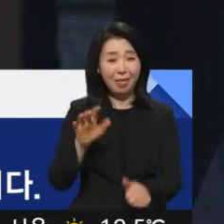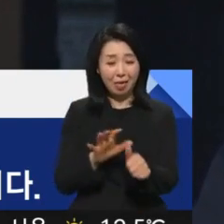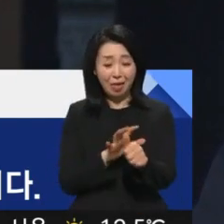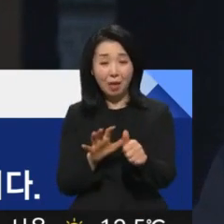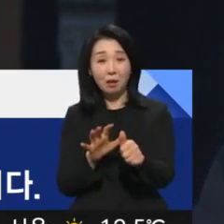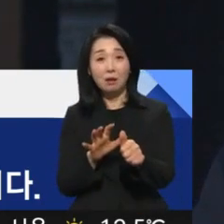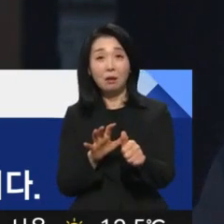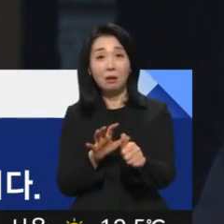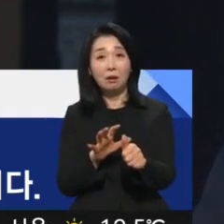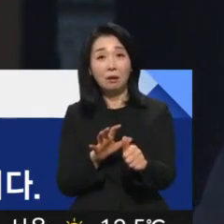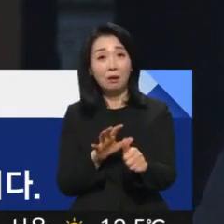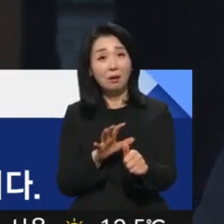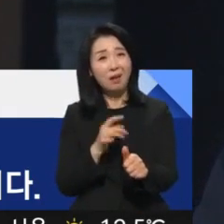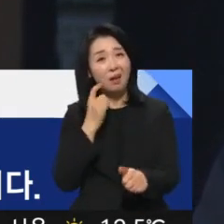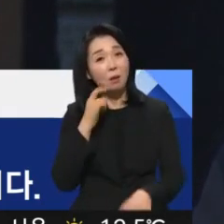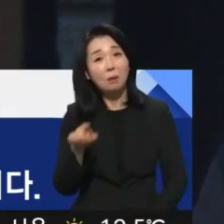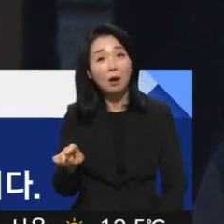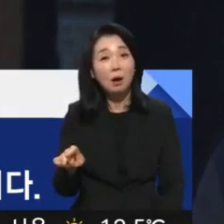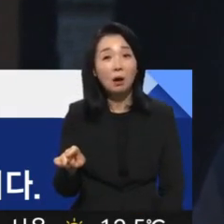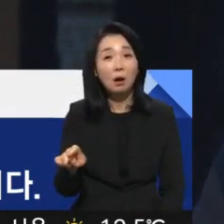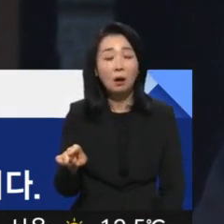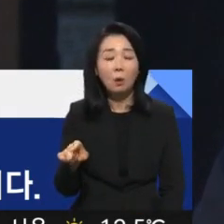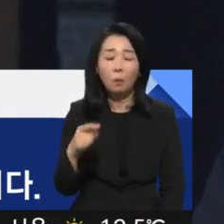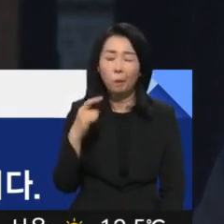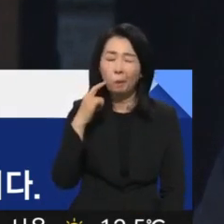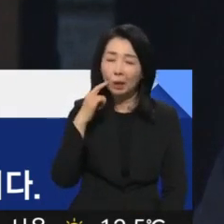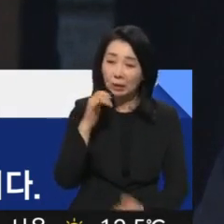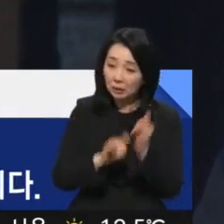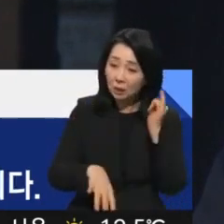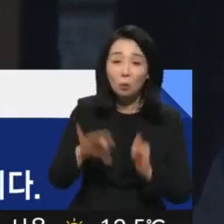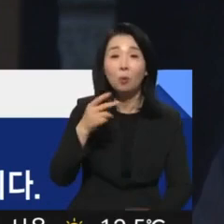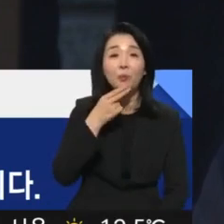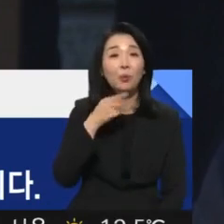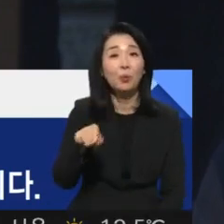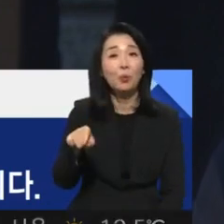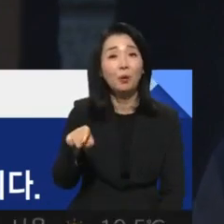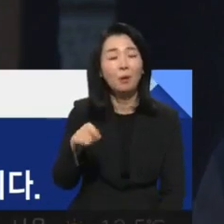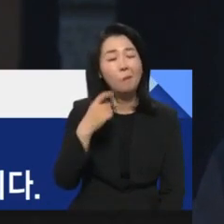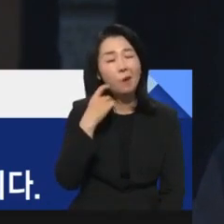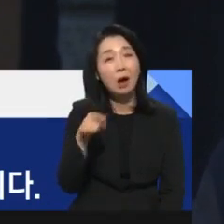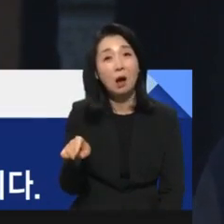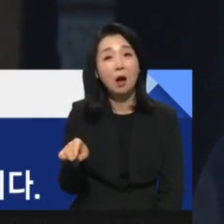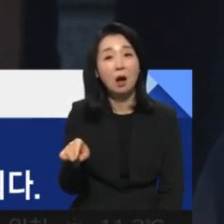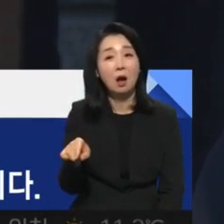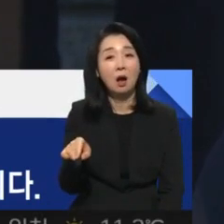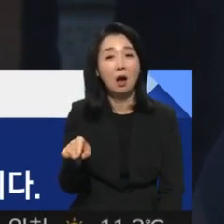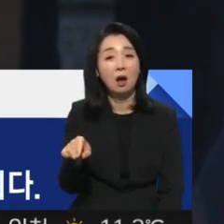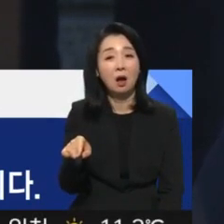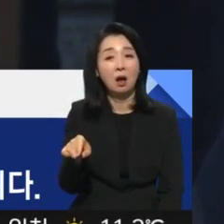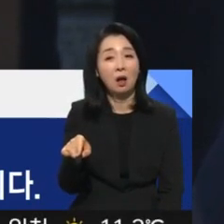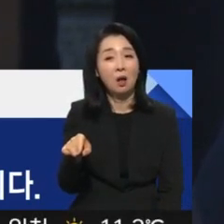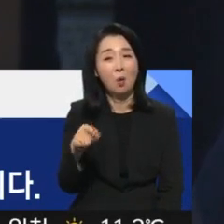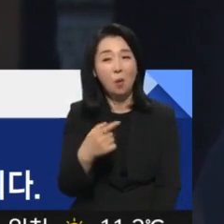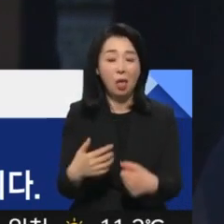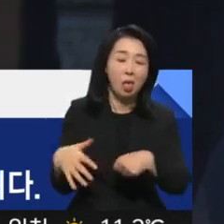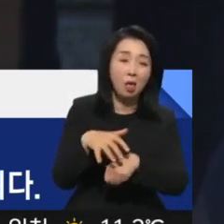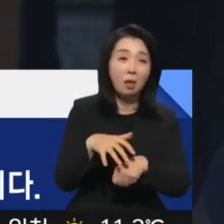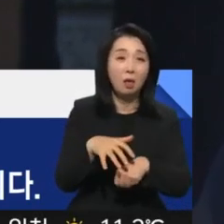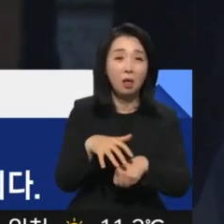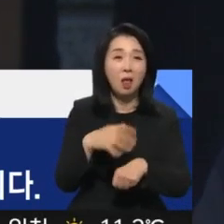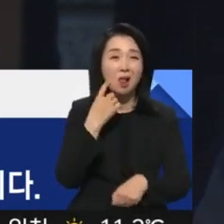야바이판 세상에 듣도보도 못한 야바이판이다 이런 식으로 비봉하고 이런 식으로